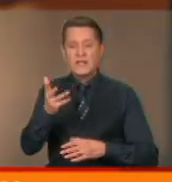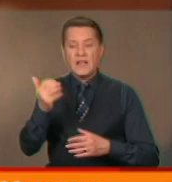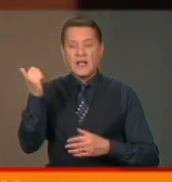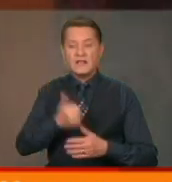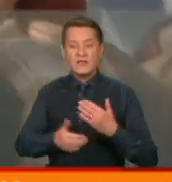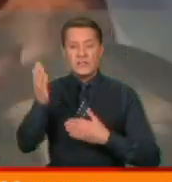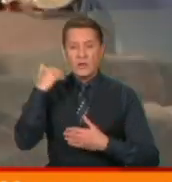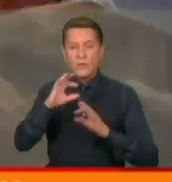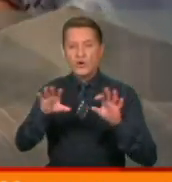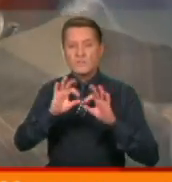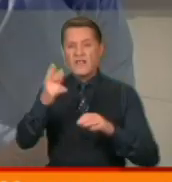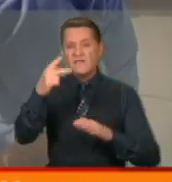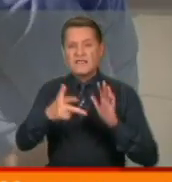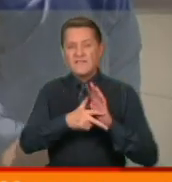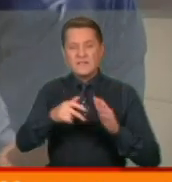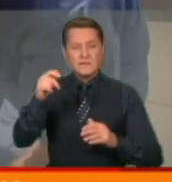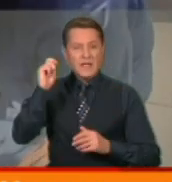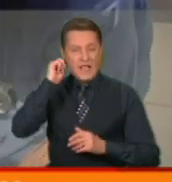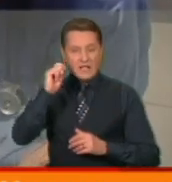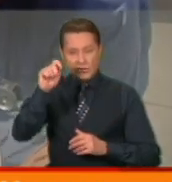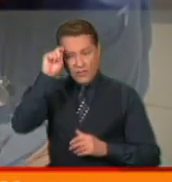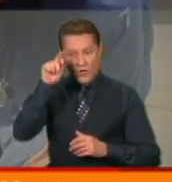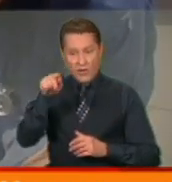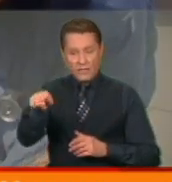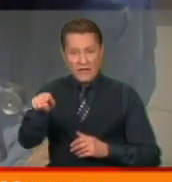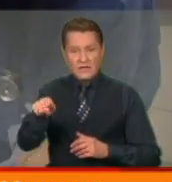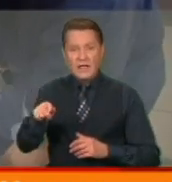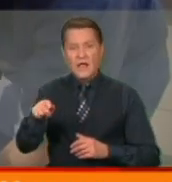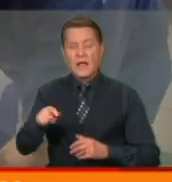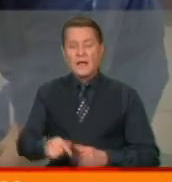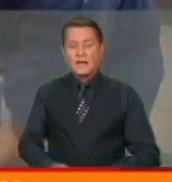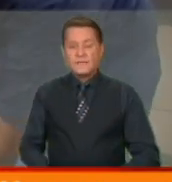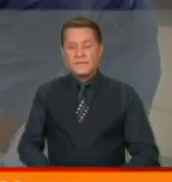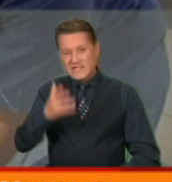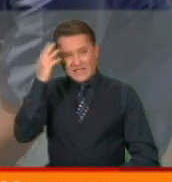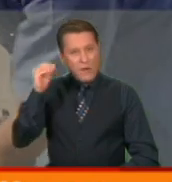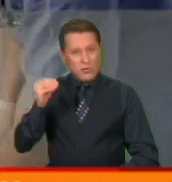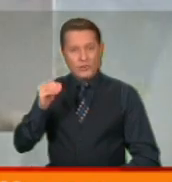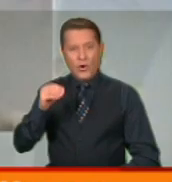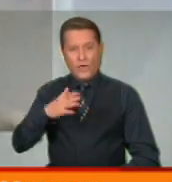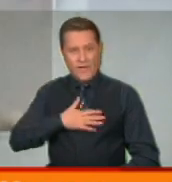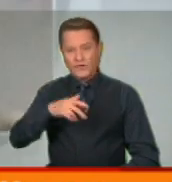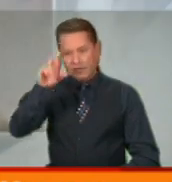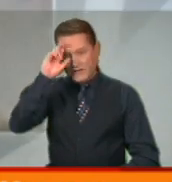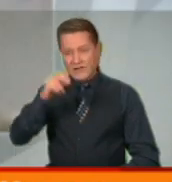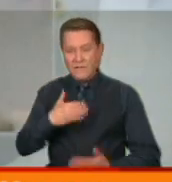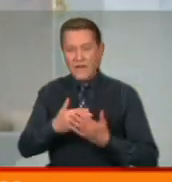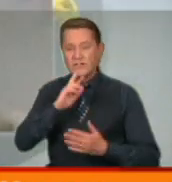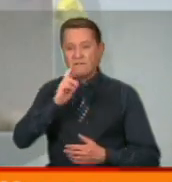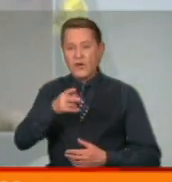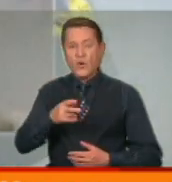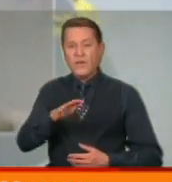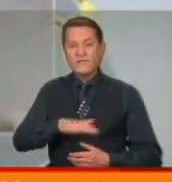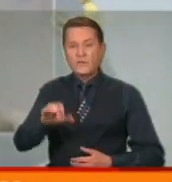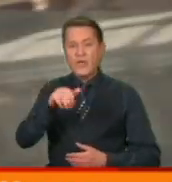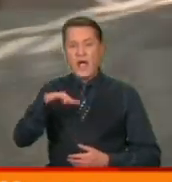вікна розповідали про 28-річного Олександра Петраківського, забутого державою. Все. Майже 2 роки тому у зоні